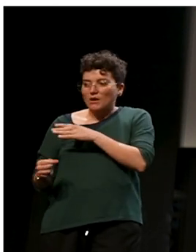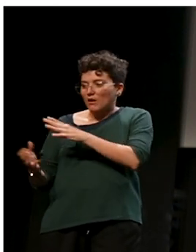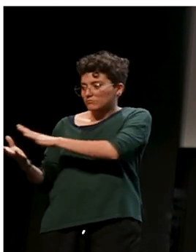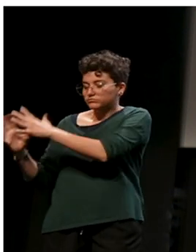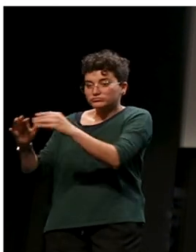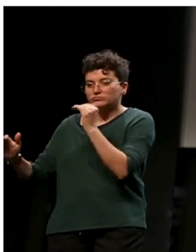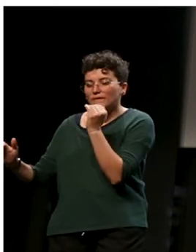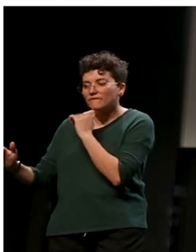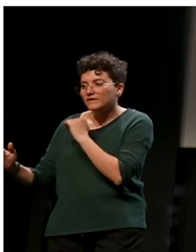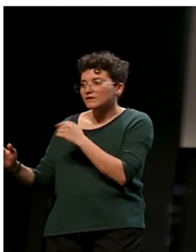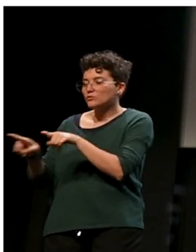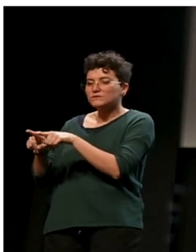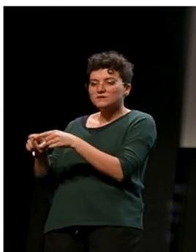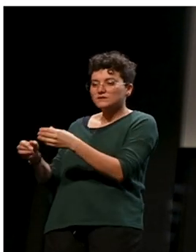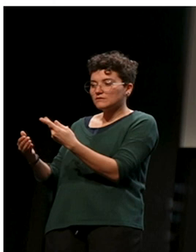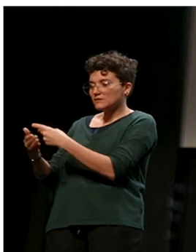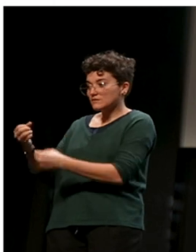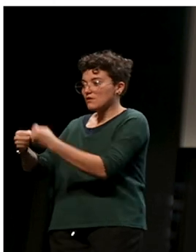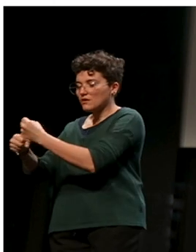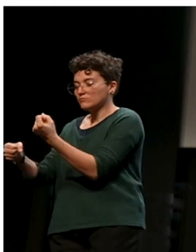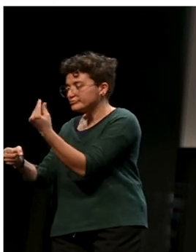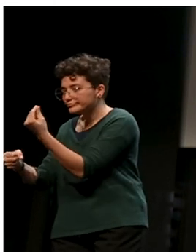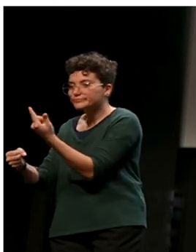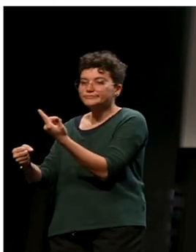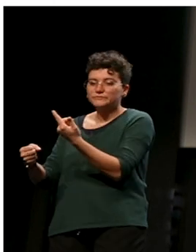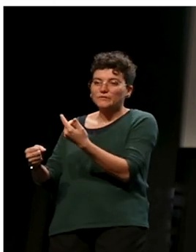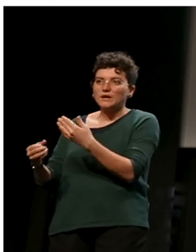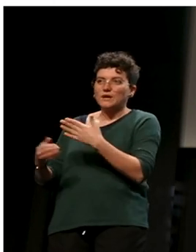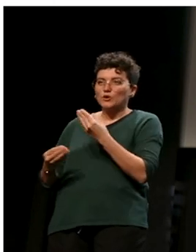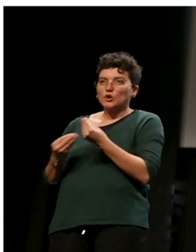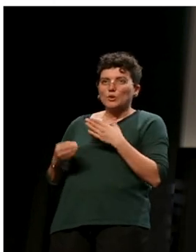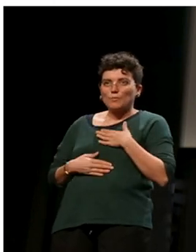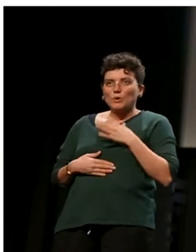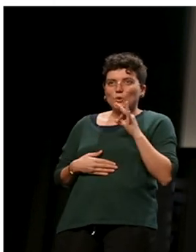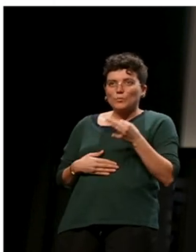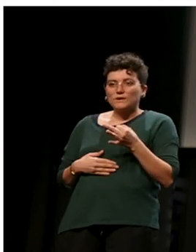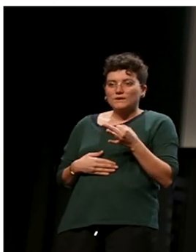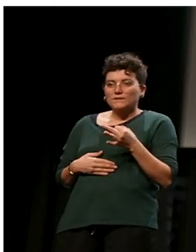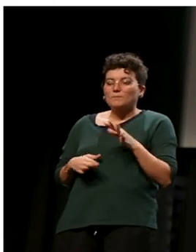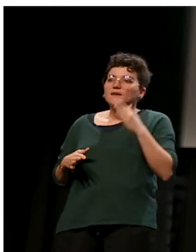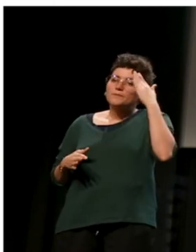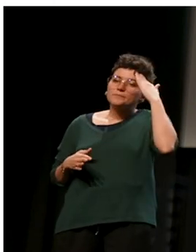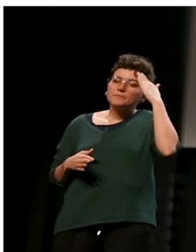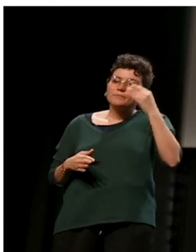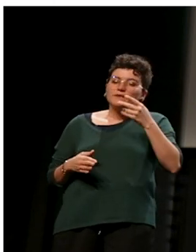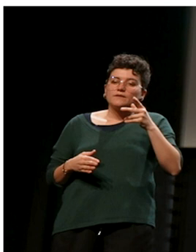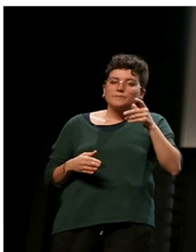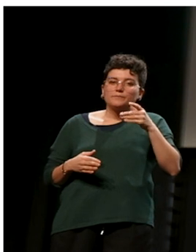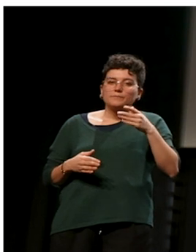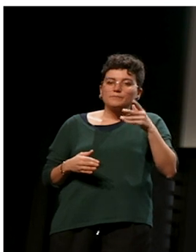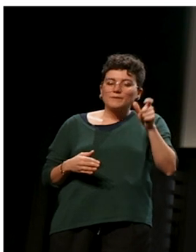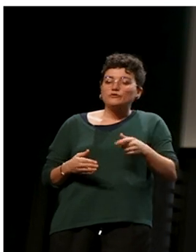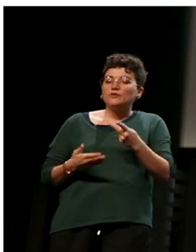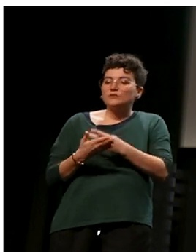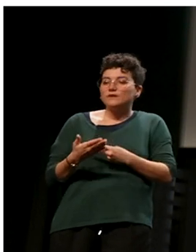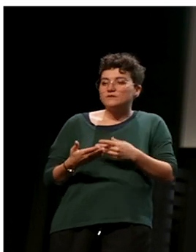près de l'allure, et encore pas toujours. Mais ça doit faire peur à un illustrateur qui est que un technicien. Si l'illustrateur n'est que